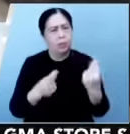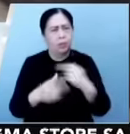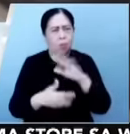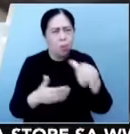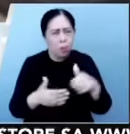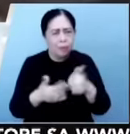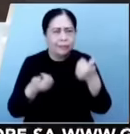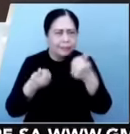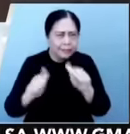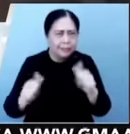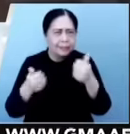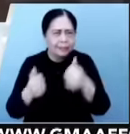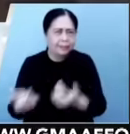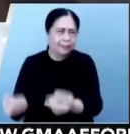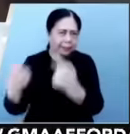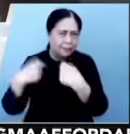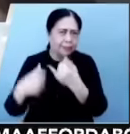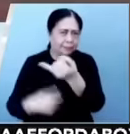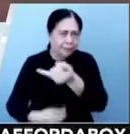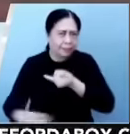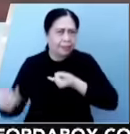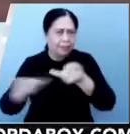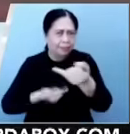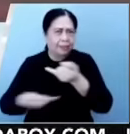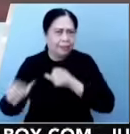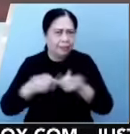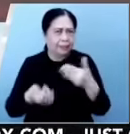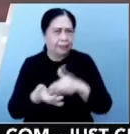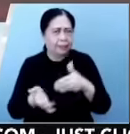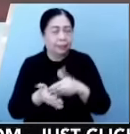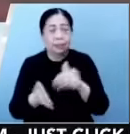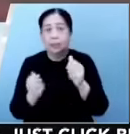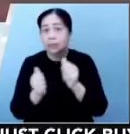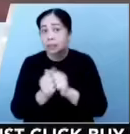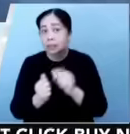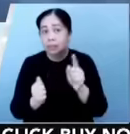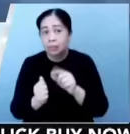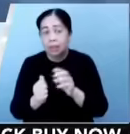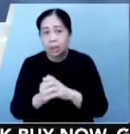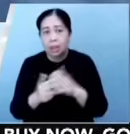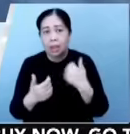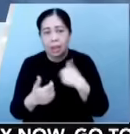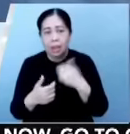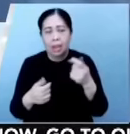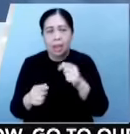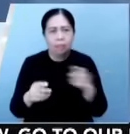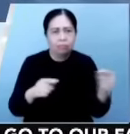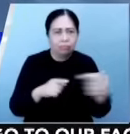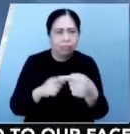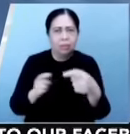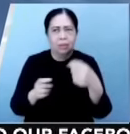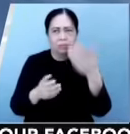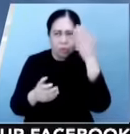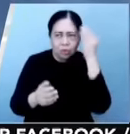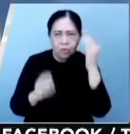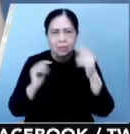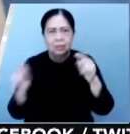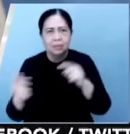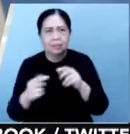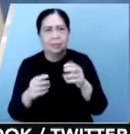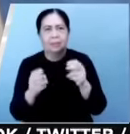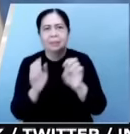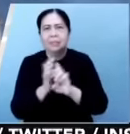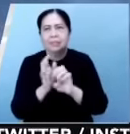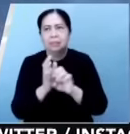para padaluhin sa mga pagdinig si Quiboloy. Kabilang pa ang back-channeling. We tried our best, even back-channeling,